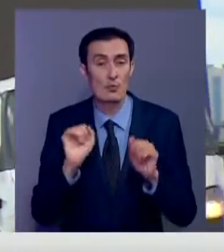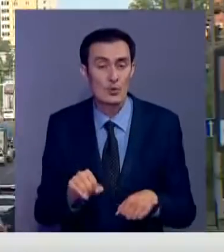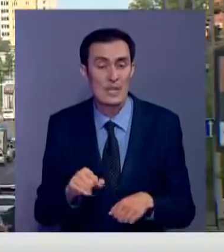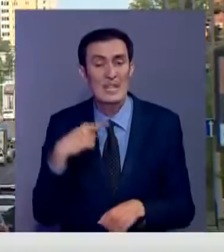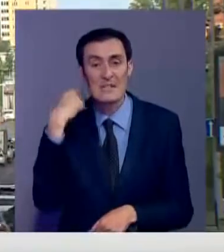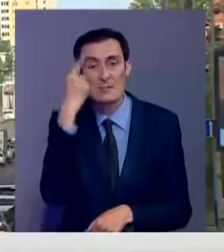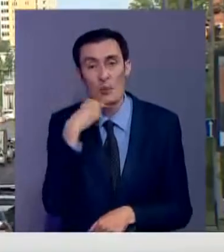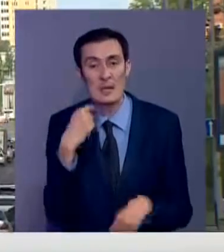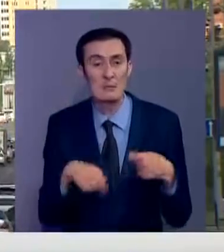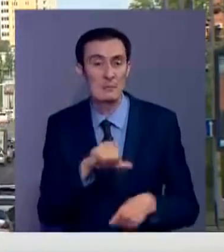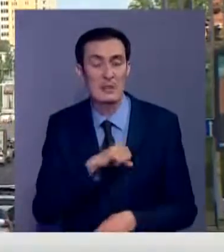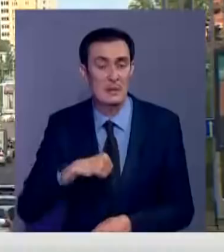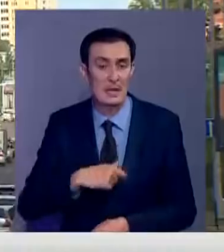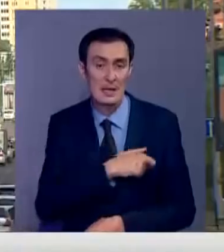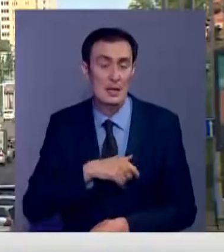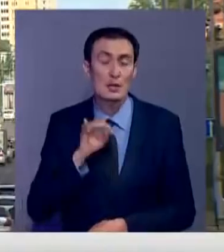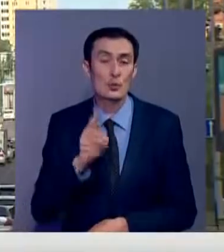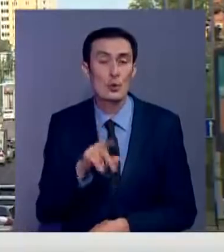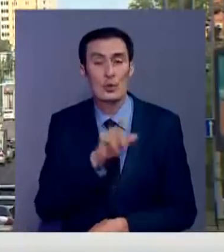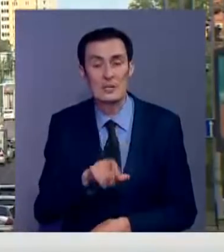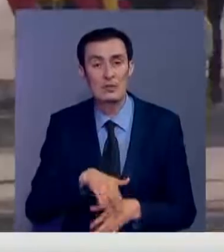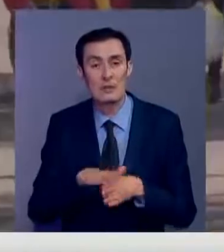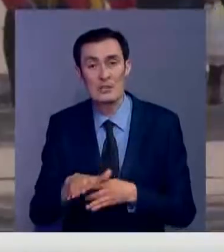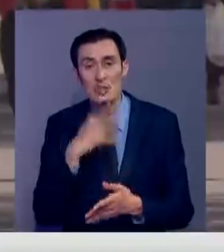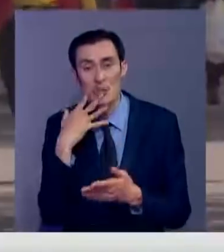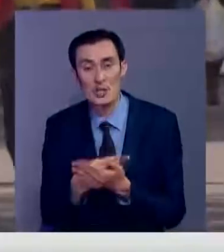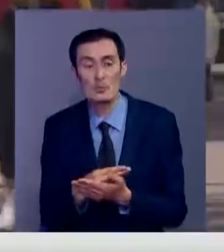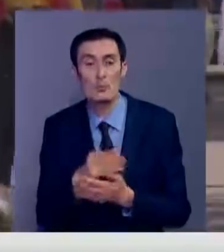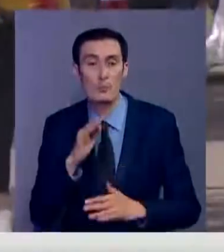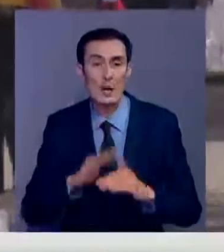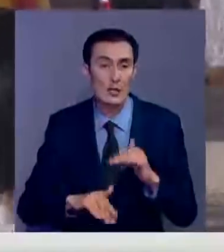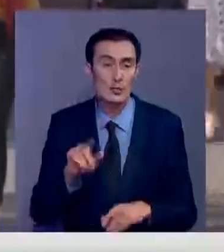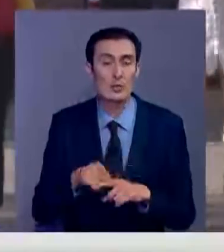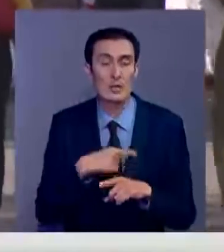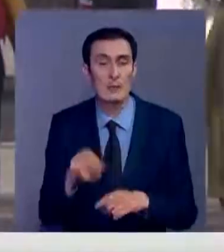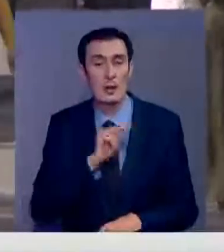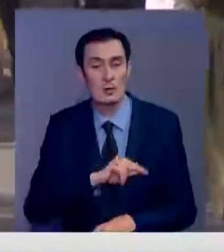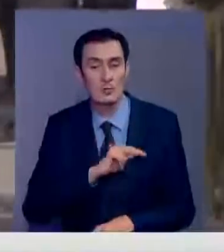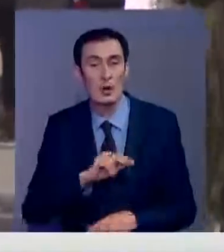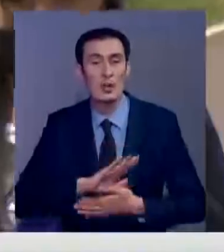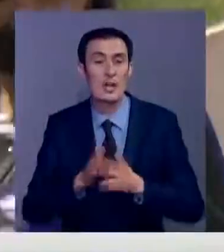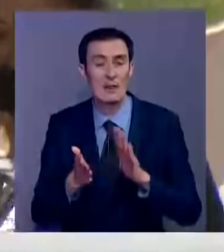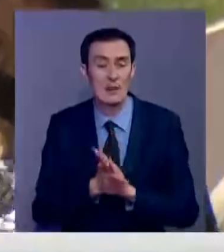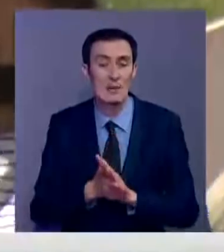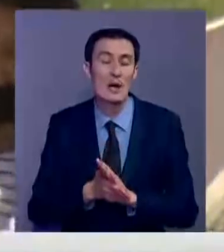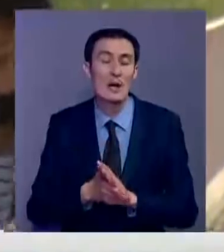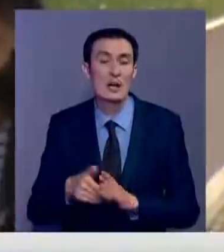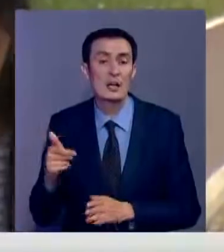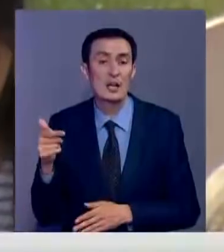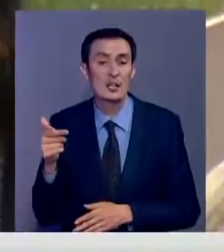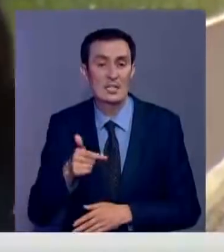индивидуальные предприниматели и лица, которые осуществляют частную практику, либо те, кто работает по договорам